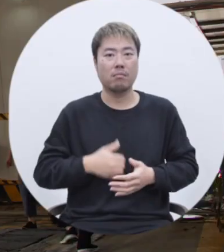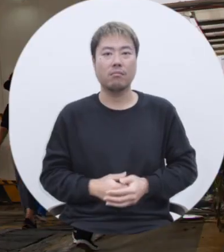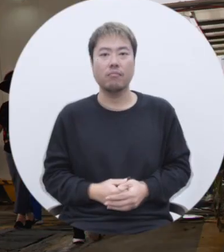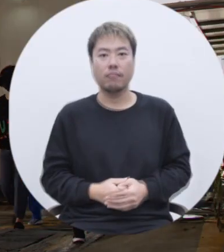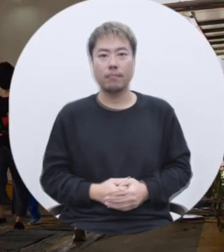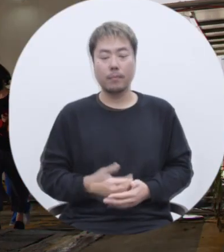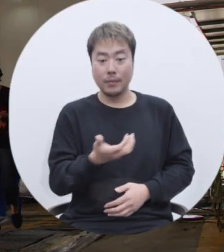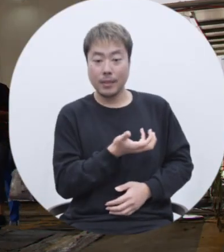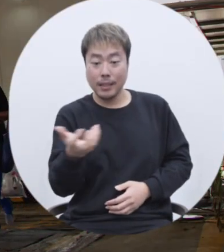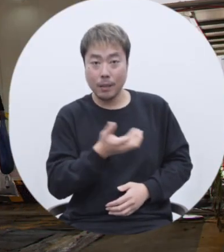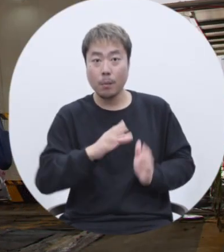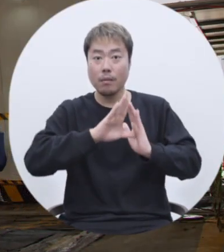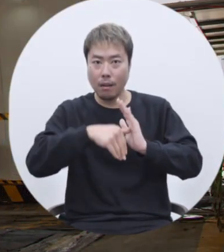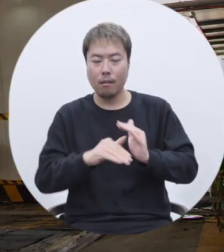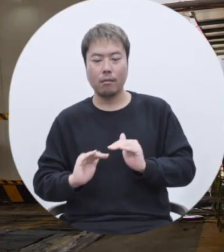쓰이더라고요.